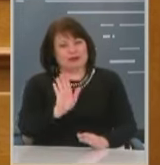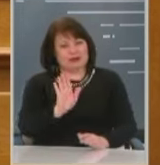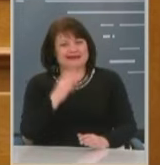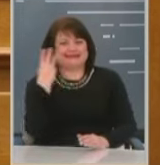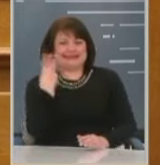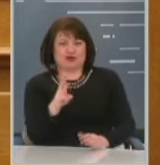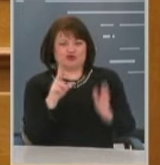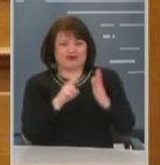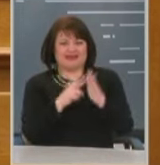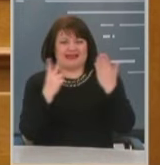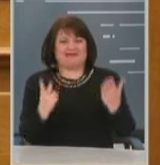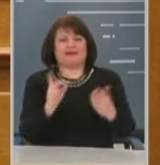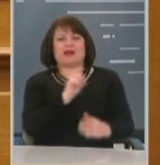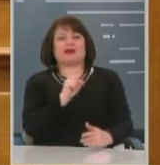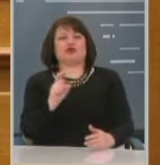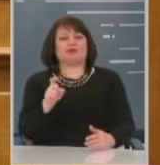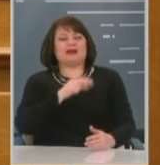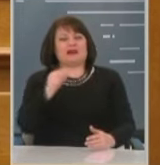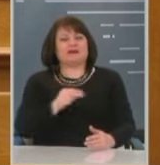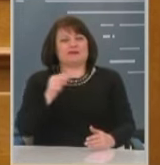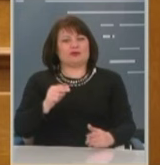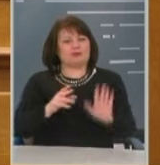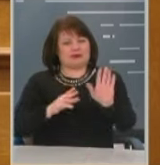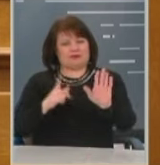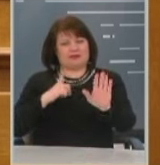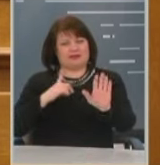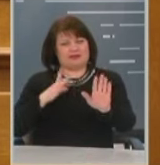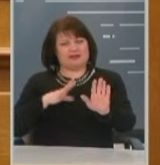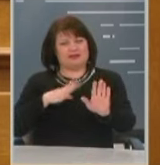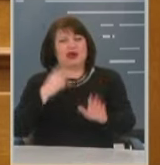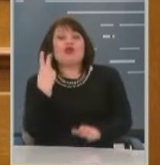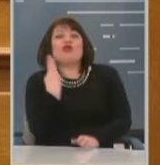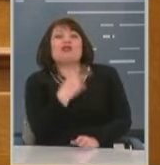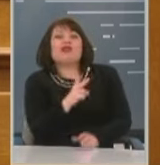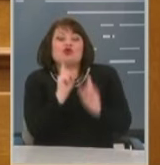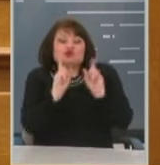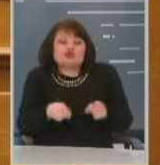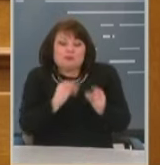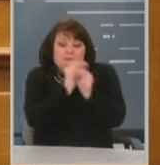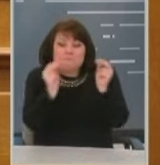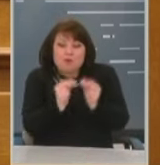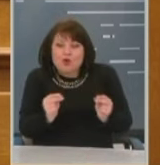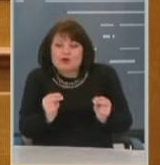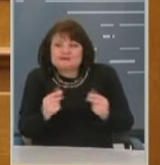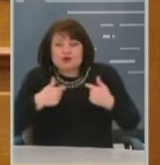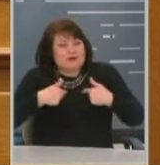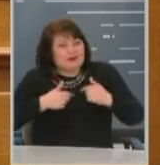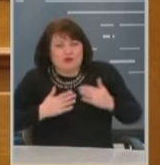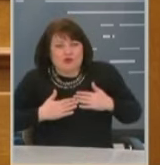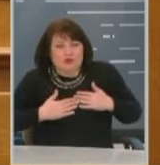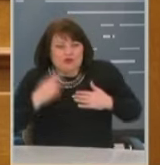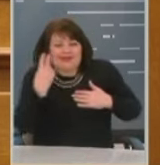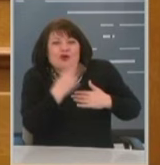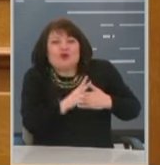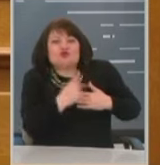Γιατί θέλω να διαβάζετε το πόρισμά σας όταν έρχεστε εδώ και τα λέτε αυτά με στόμφο. Το δικό σας το πόρισμα έχετε διαβάσει, όχι άλλο. Όχι το δικό μας. Το